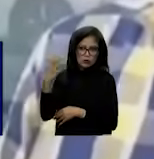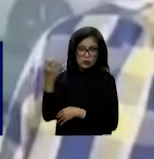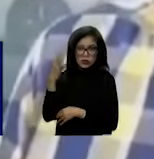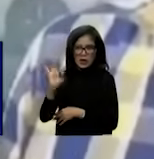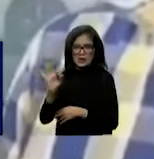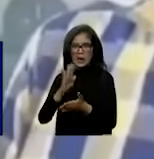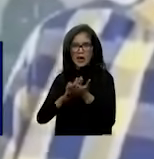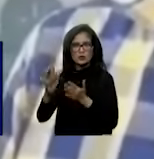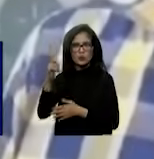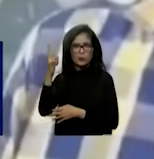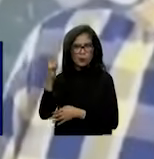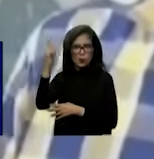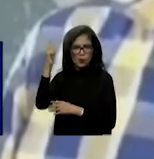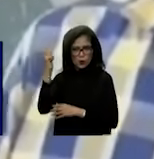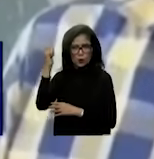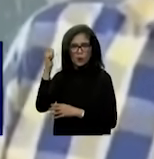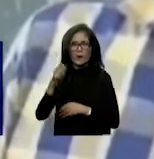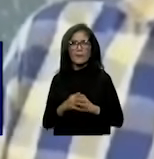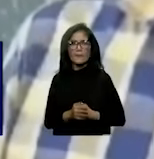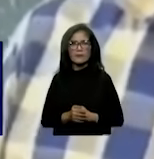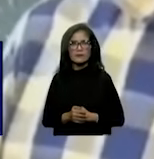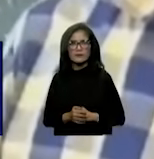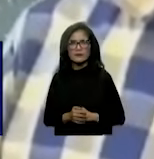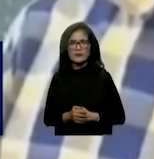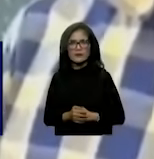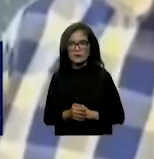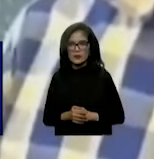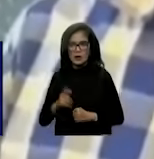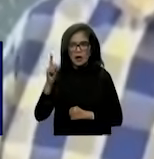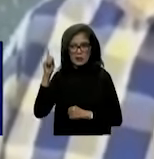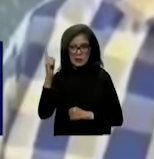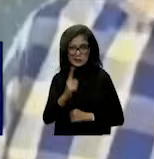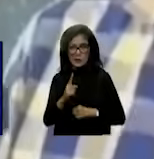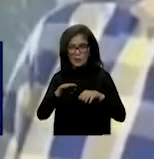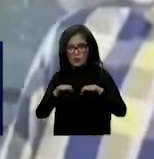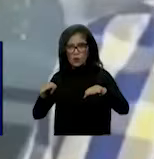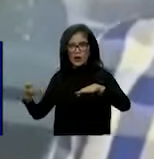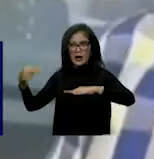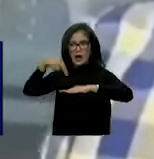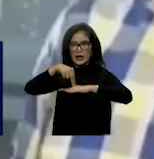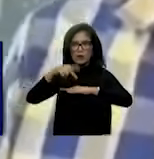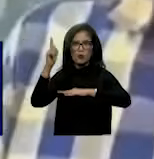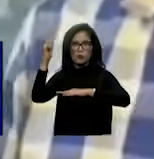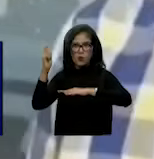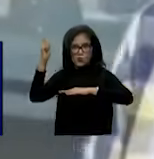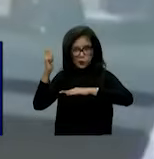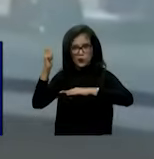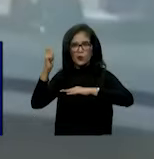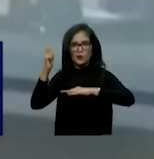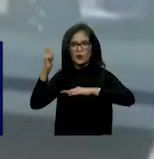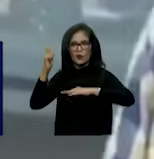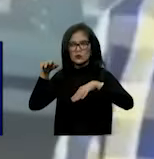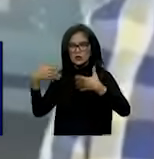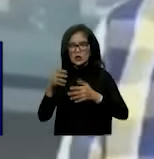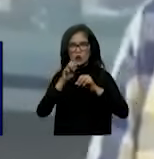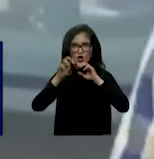nembak. Nah, datang naik ke panggung langsung nembak. Langsung udara